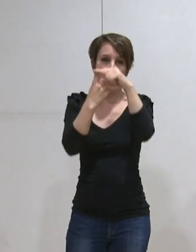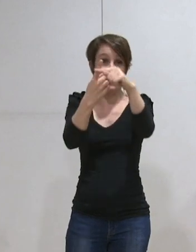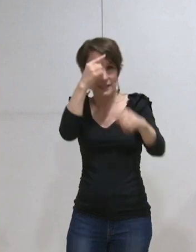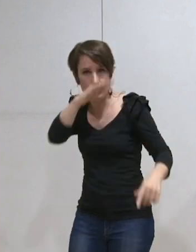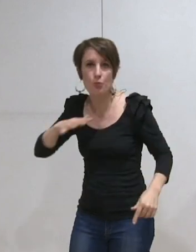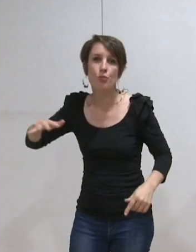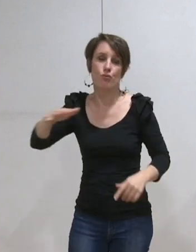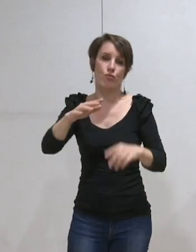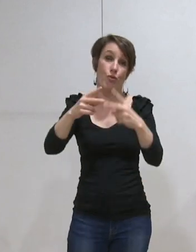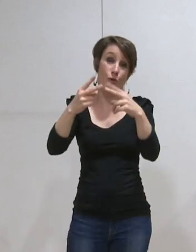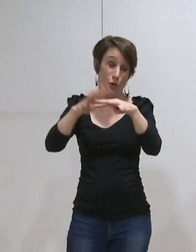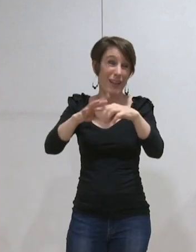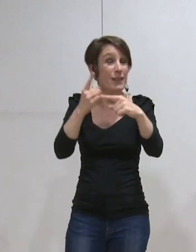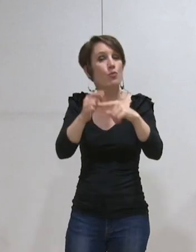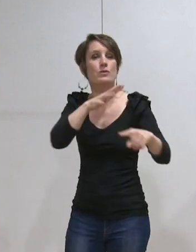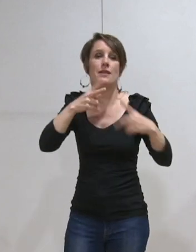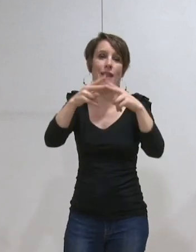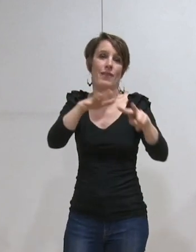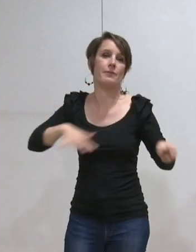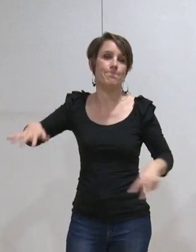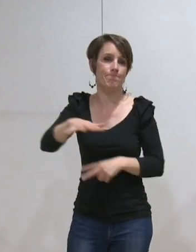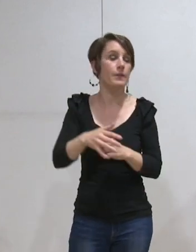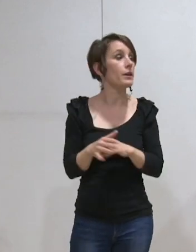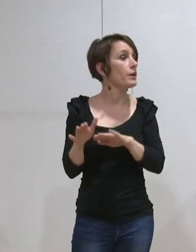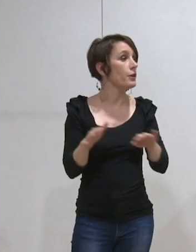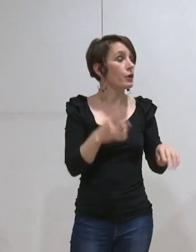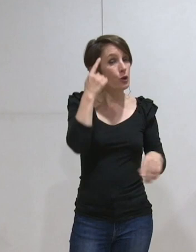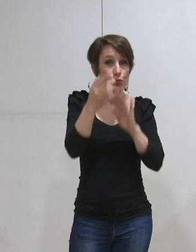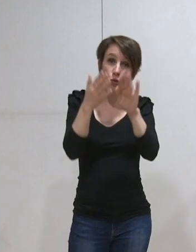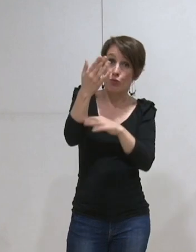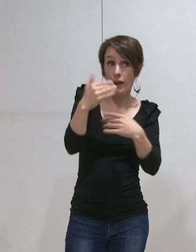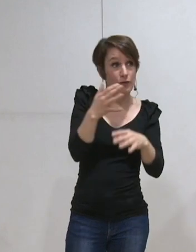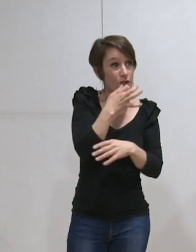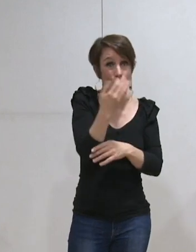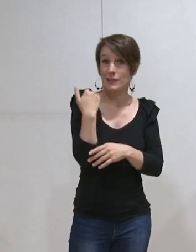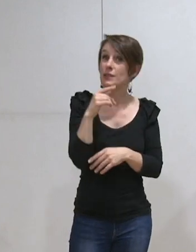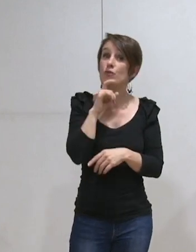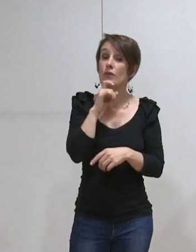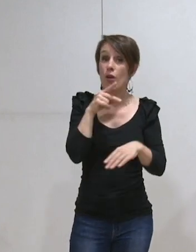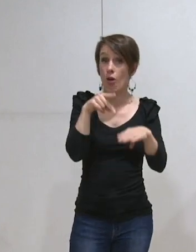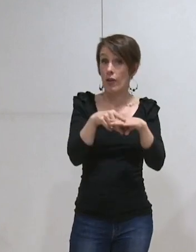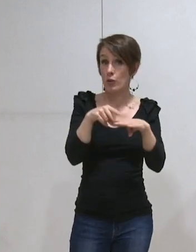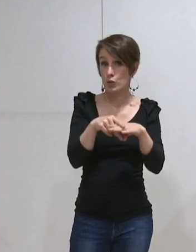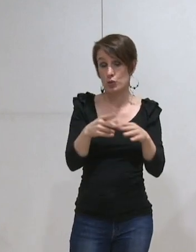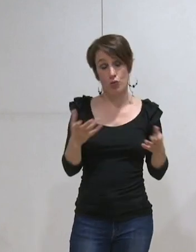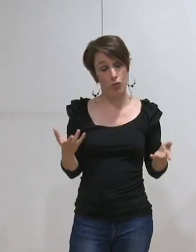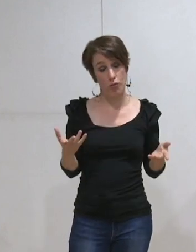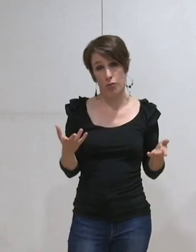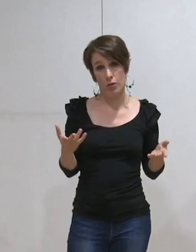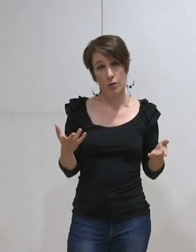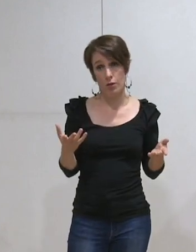concernant le futur je vous l'ai dit en introduction de ce conseil municipal et nous l'avons dit dès les premiers